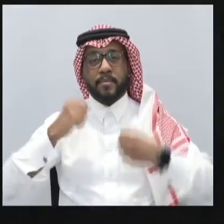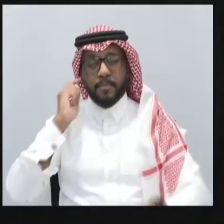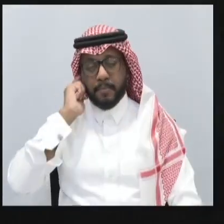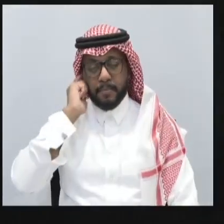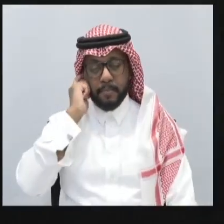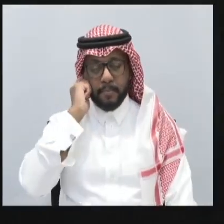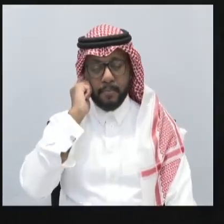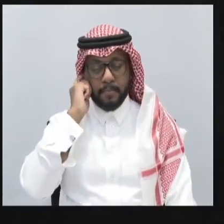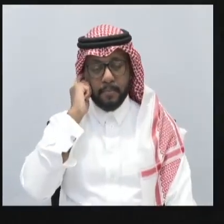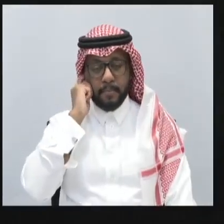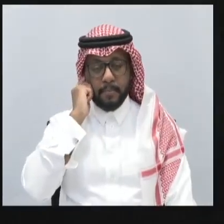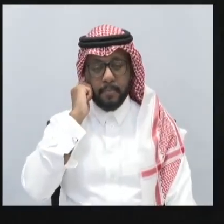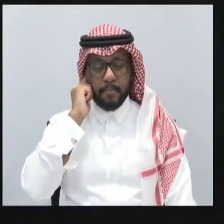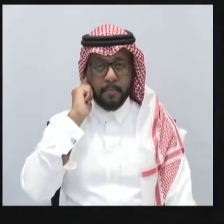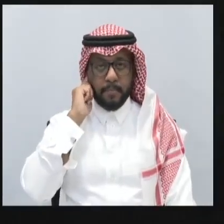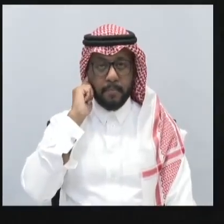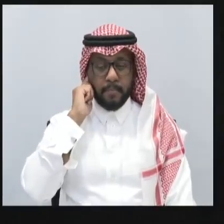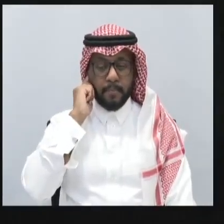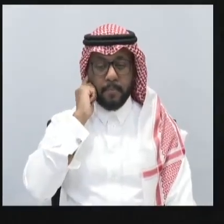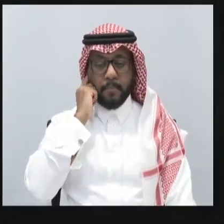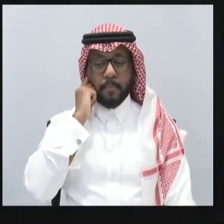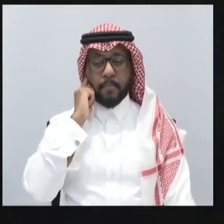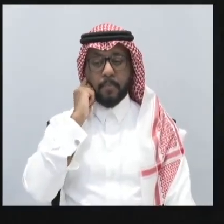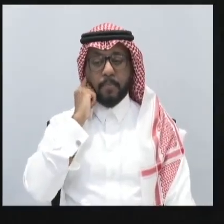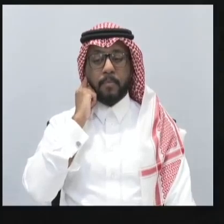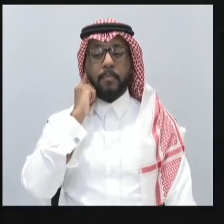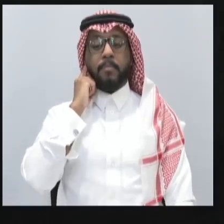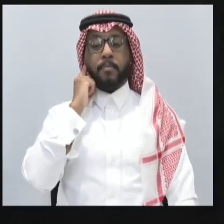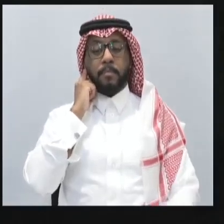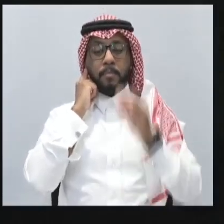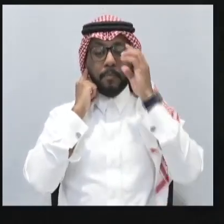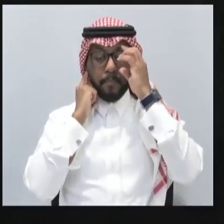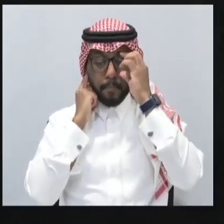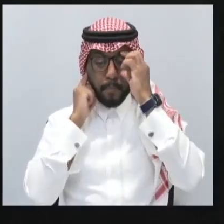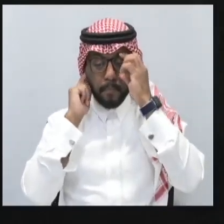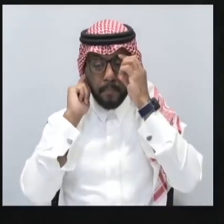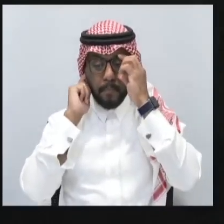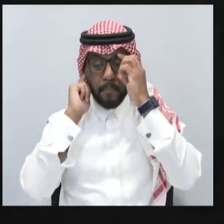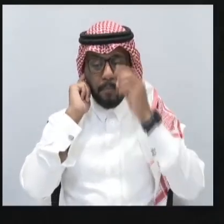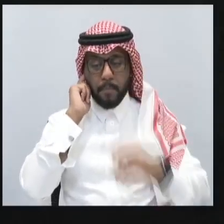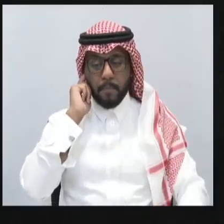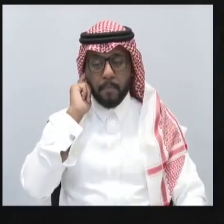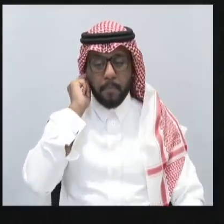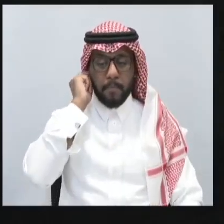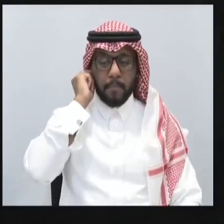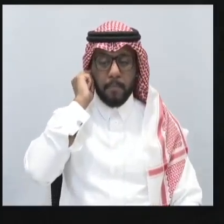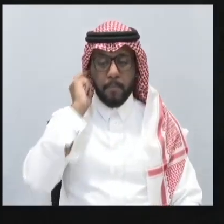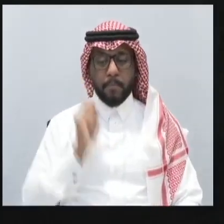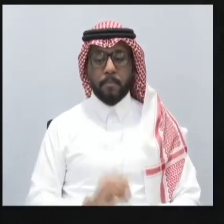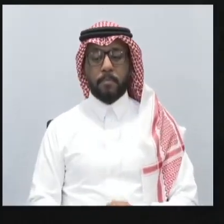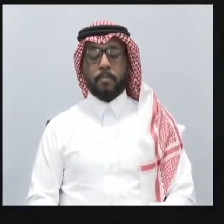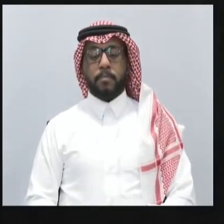على العشب ف نسميها اكلات الاعشاب طيب الجزء الثاني